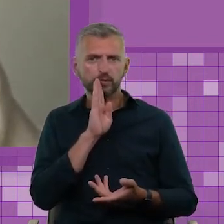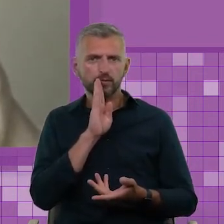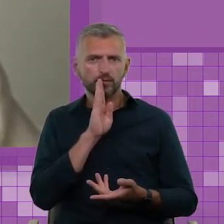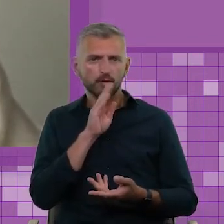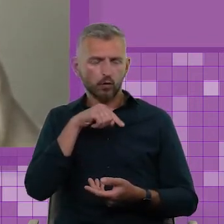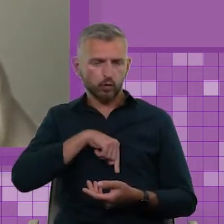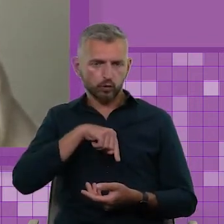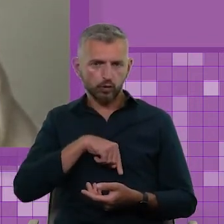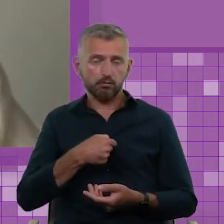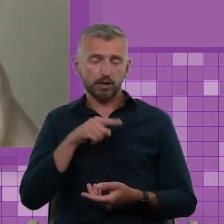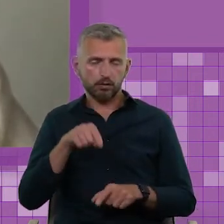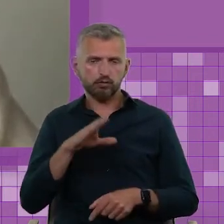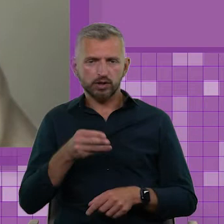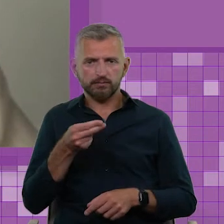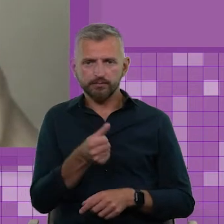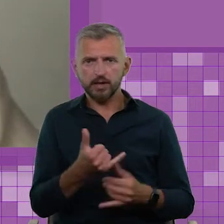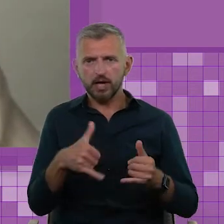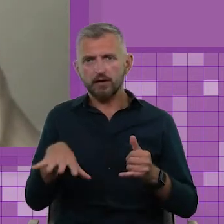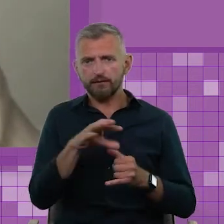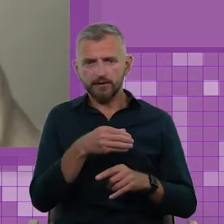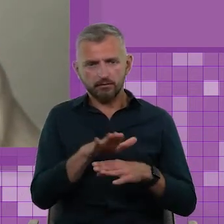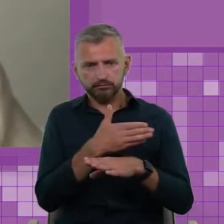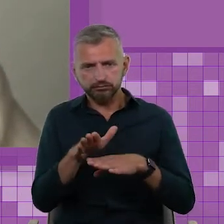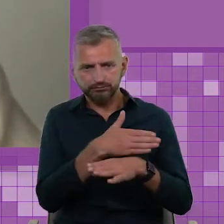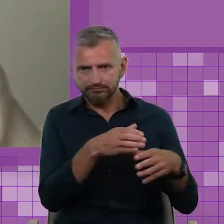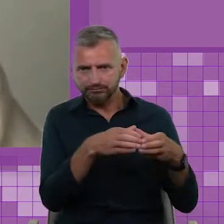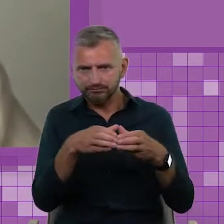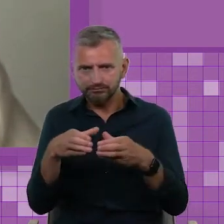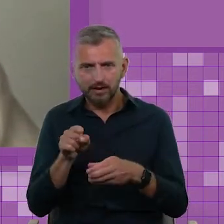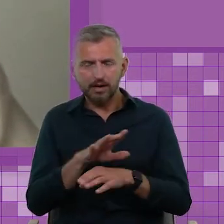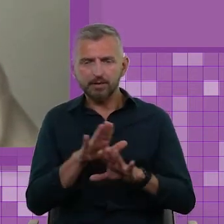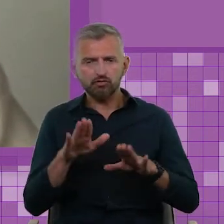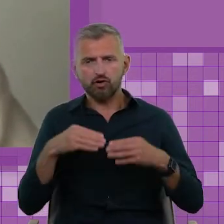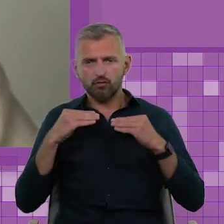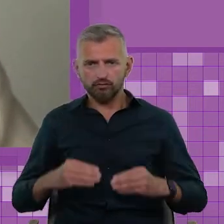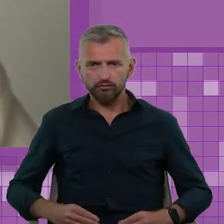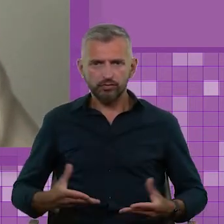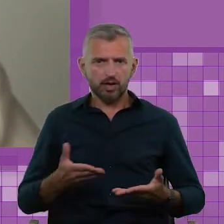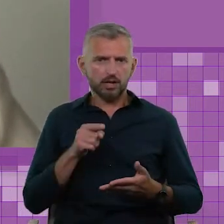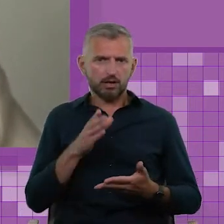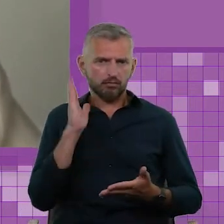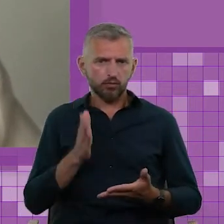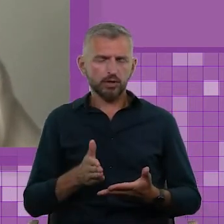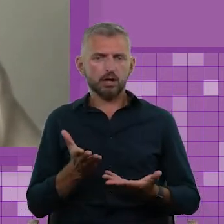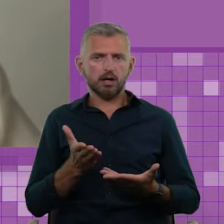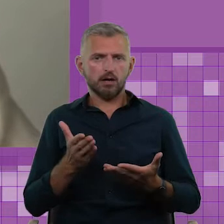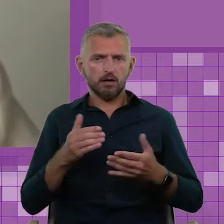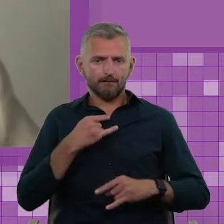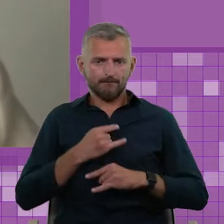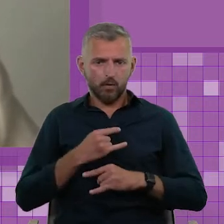і ми також їх будемо закуповувати. Зараз ми це все розбили по категоріях, там не лише бронежилети, бронепліти, там також буде форма, яку ми